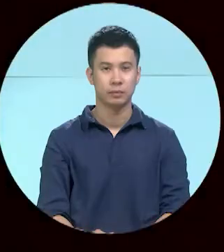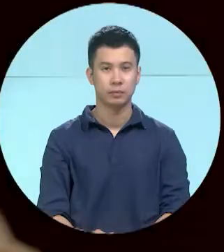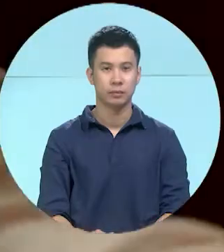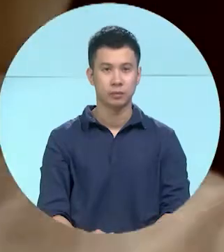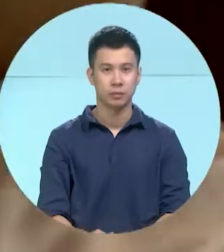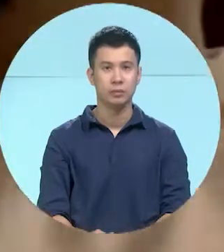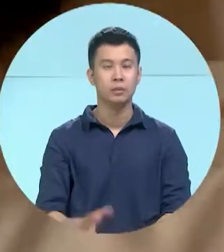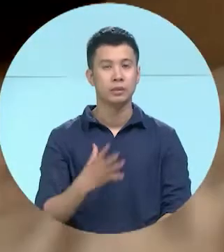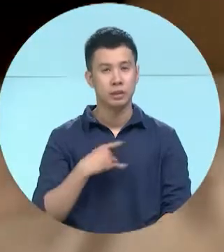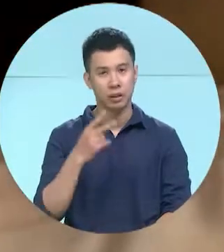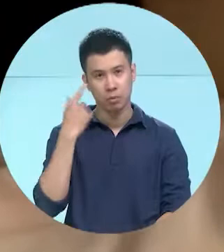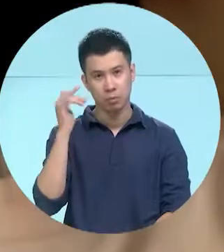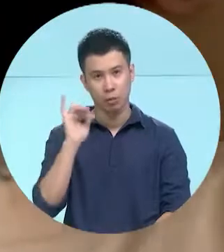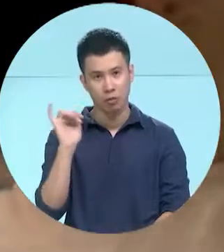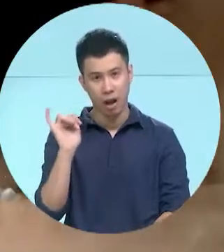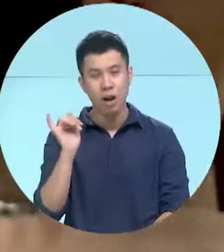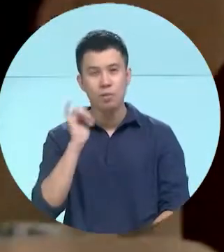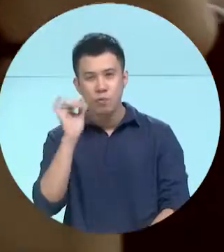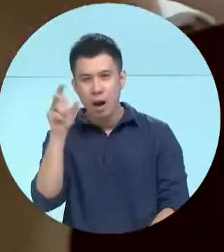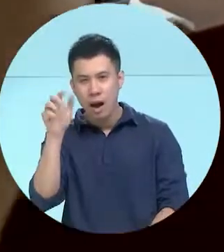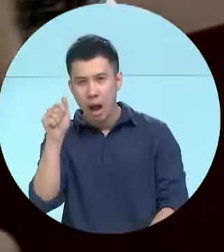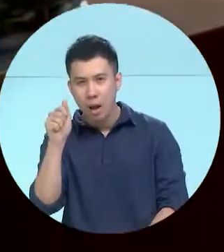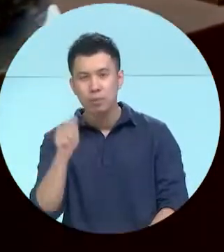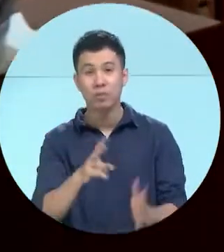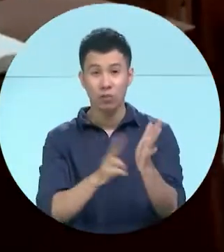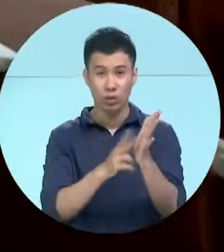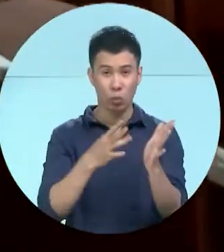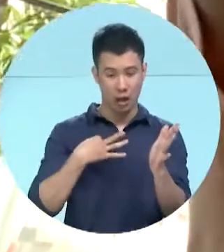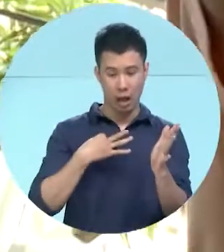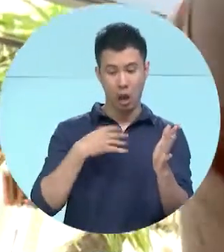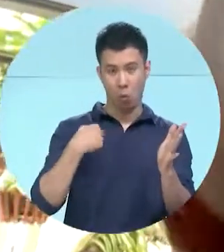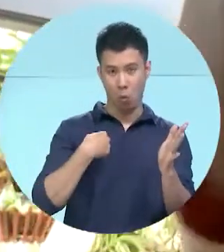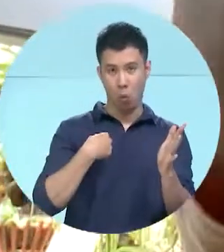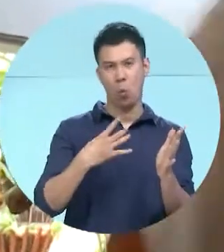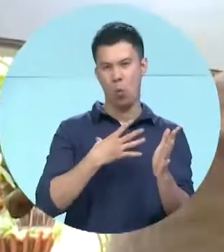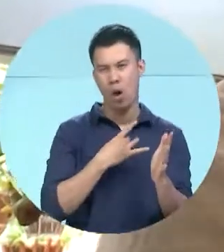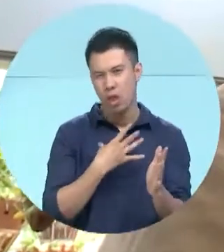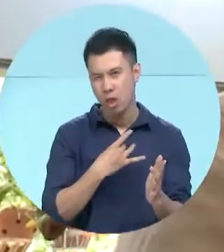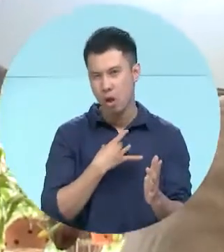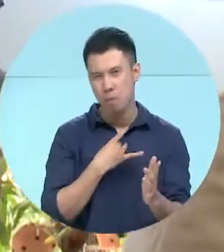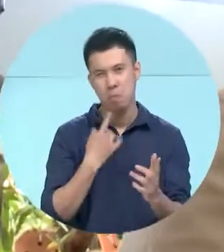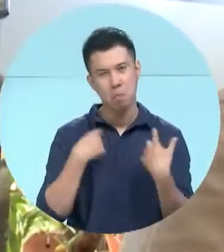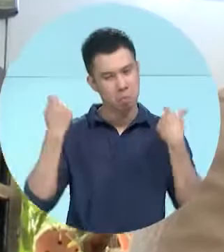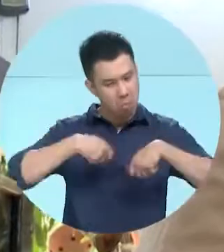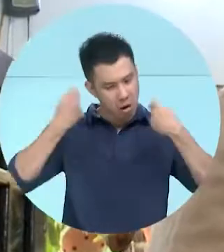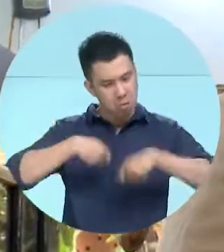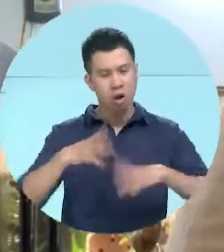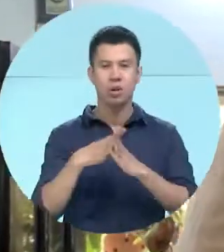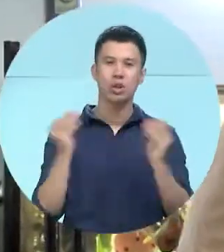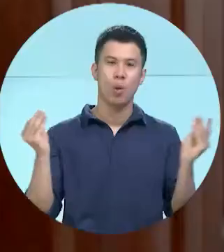Hoàng chỉ thích vào màu vàng, vàng vàng cam ấy. Ví dụ mua những cái áo như thế là Hoàng mặc